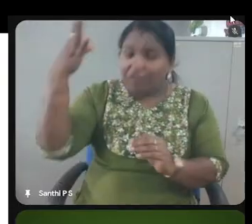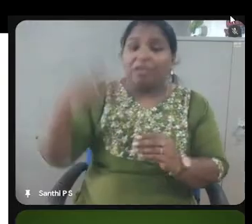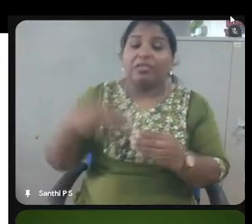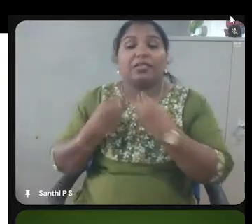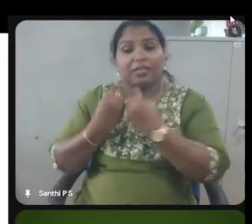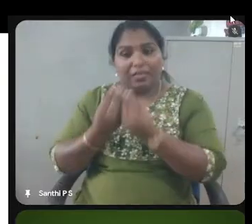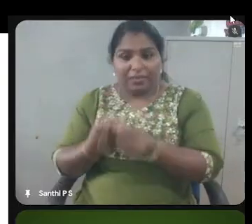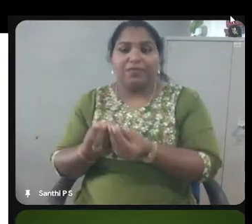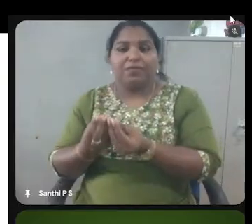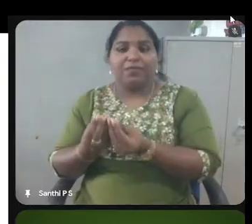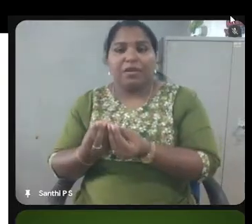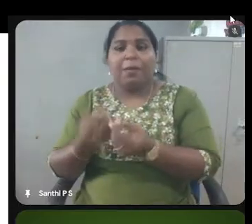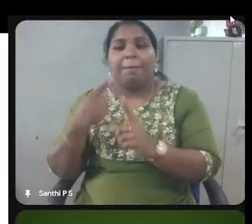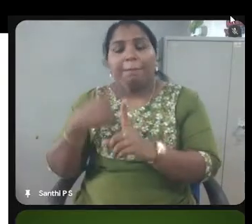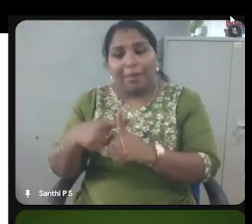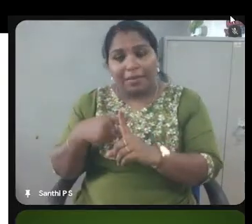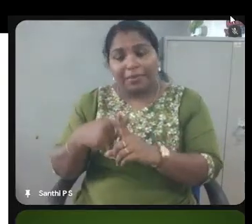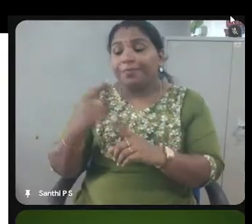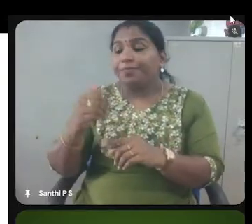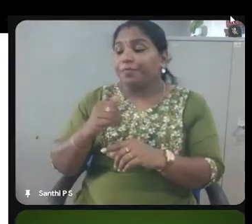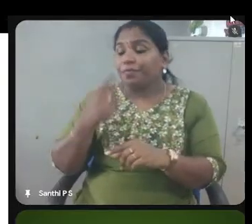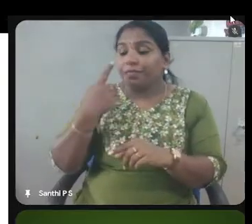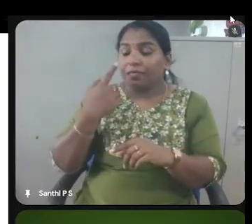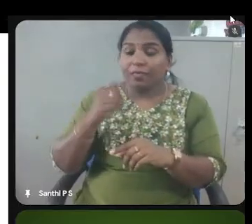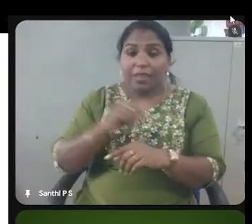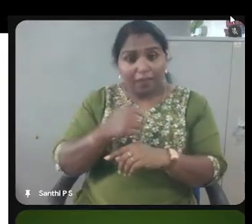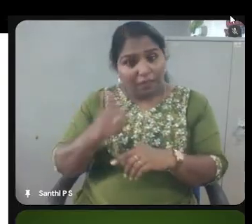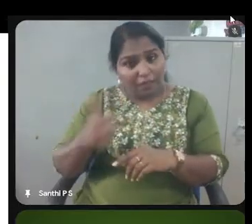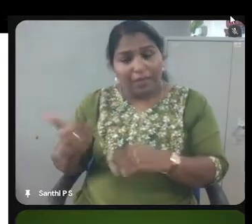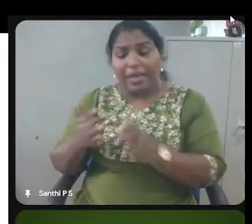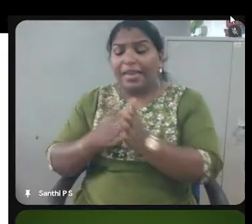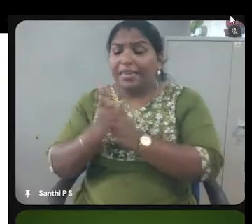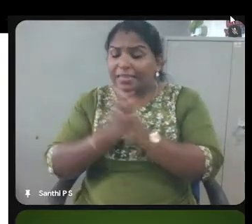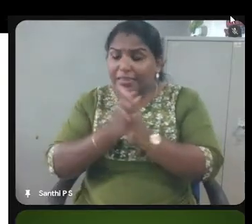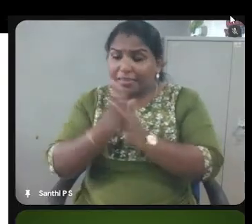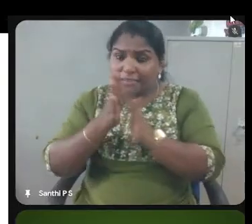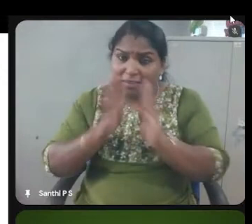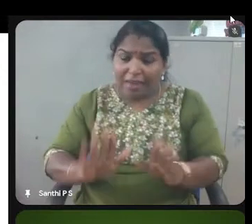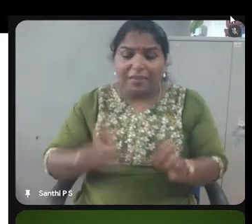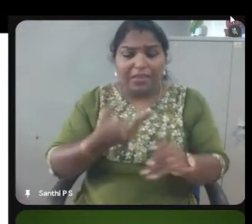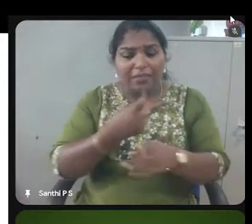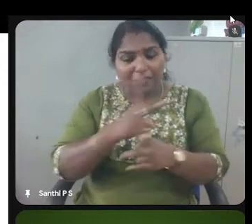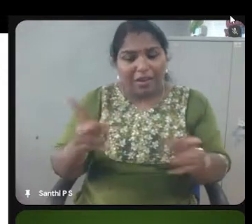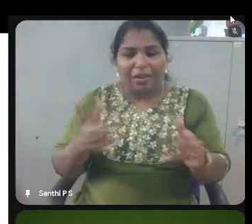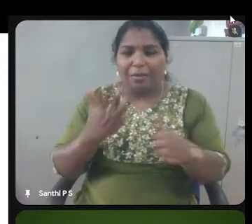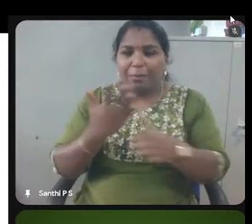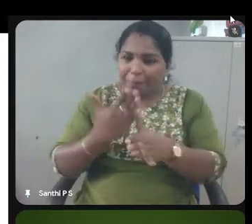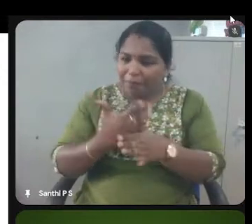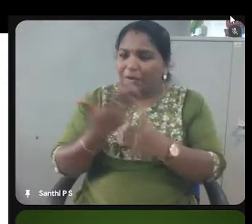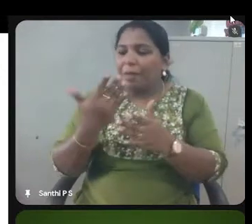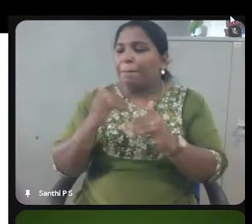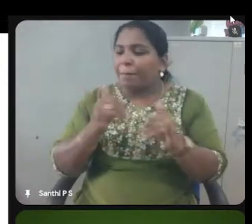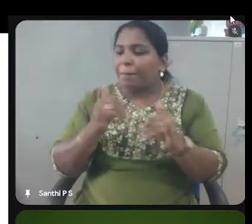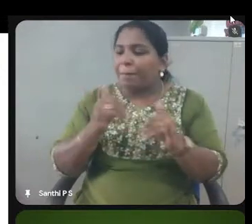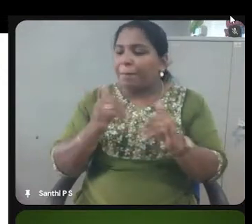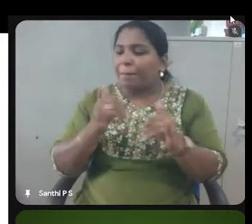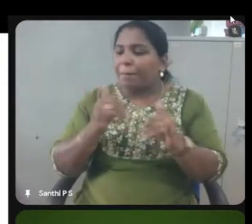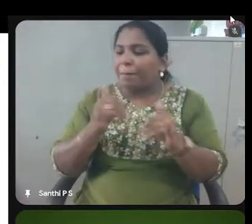ചെയ്യണം. അതേപോലെ തന്നെ അവർക്ക് വേറെ കാര്യങ്ങൾ, താല്പര്യമുള്ള കാര്യങ്ങളിലേക്ക് നമ്മൾ എൻഗേജും ചെയ്യിപ്പിക്കണം. സ്ക്രീൻ ടൈം നമ്മൾ